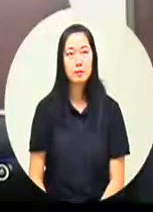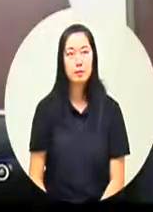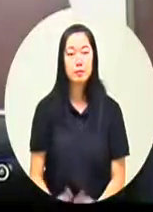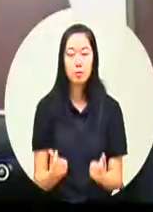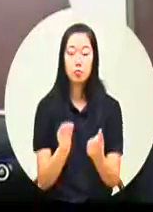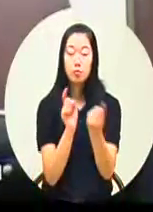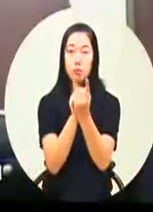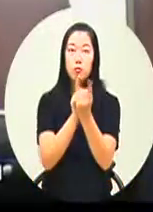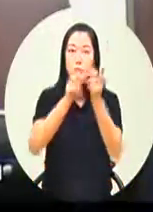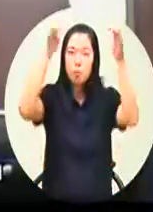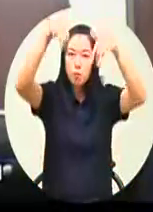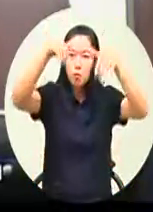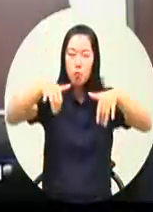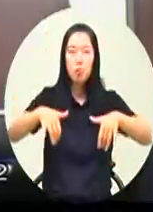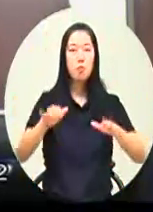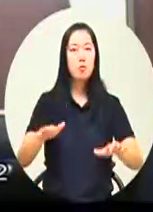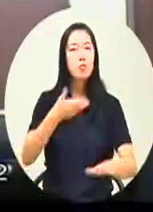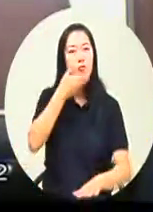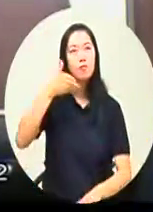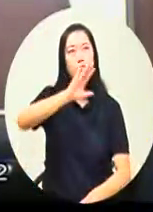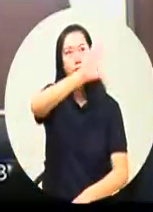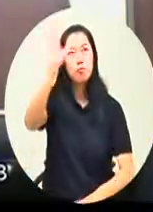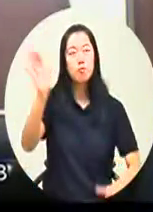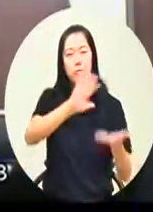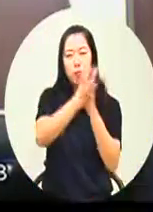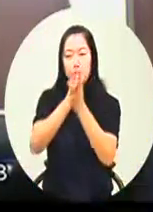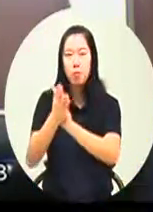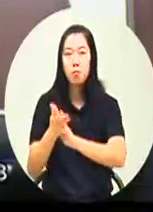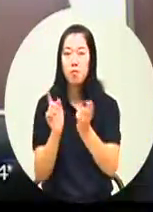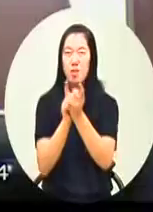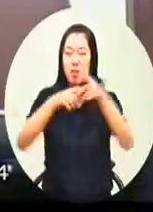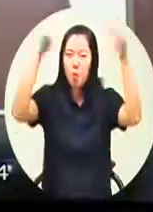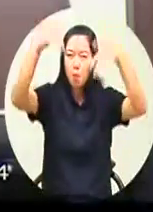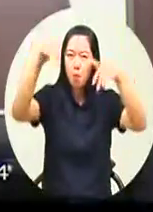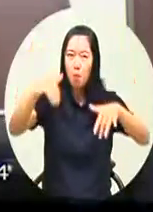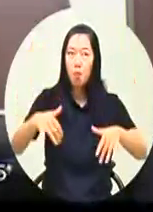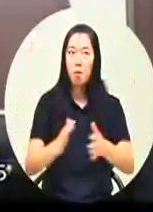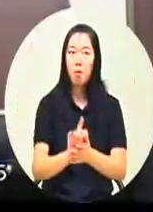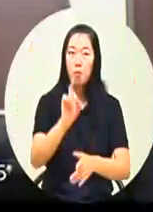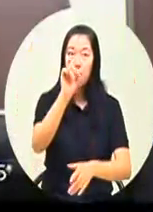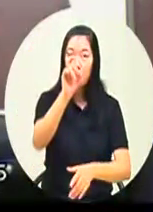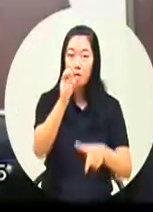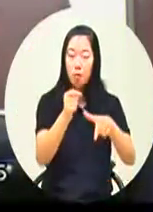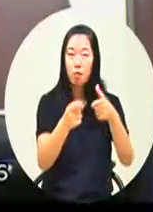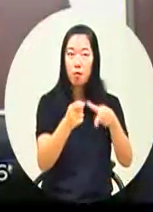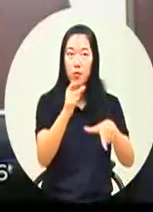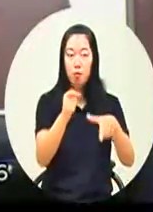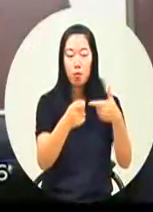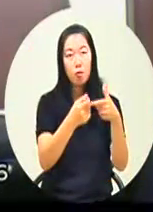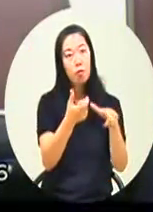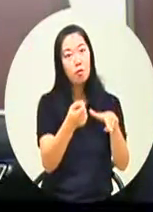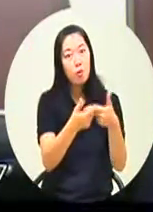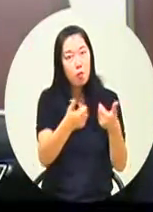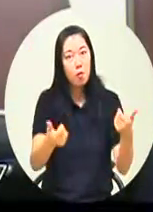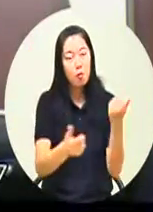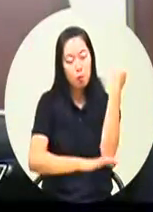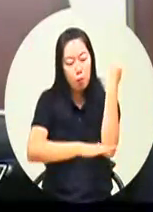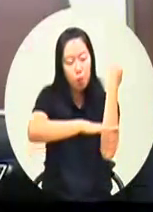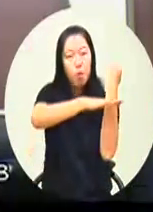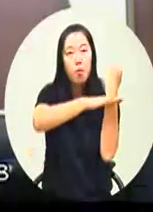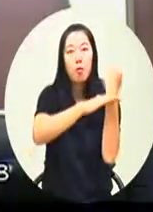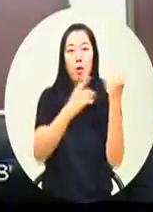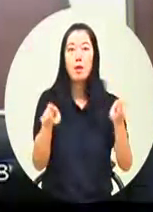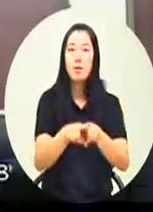雨，现在是气候变迁嘛，下大雨，一可能十公分、二十公分淹水，他骑他平常骑的摩托车也可以